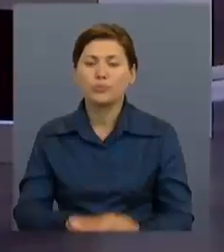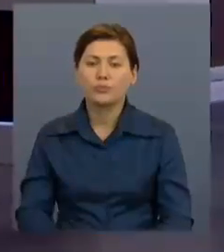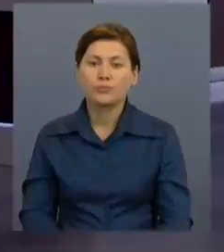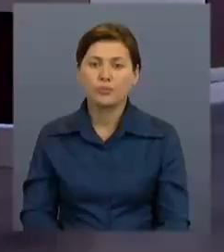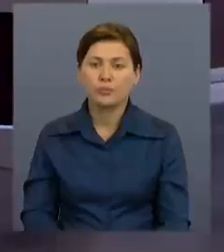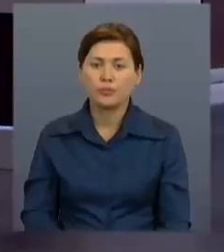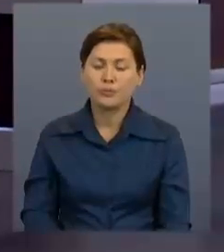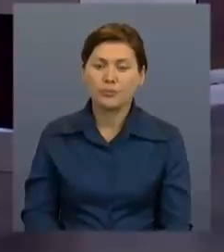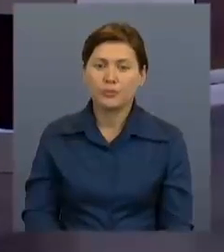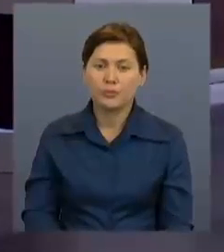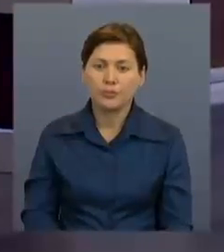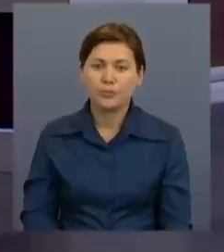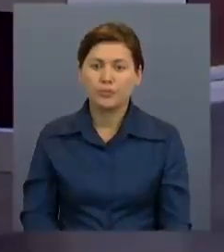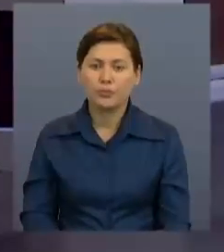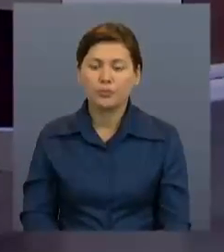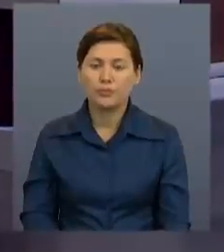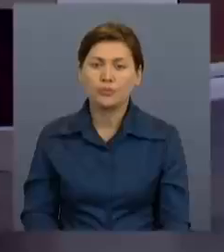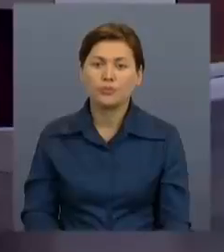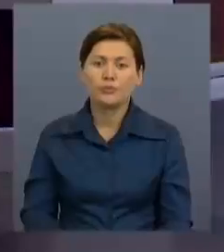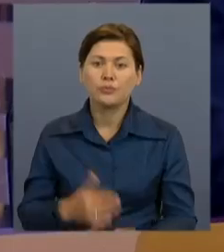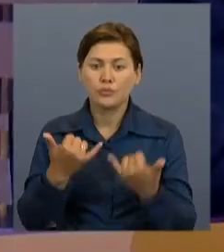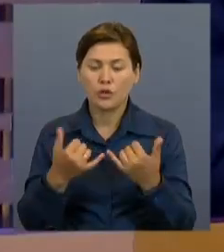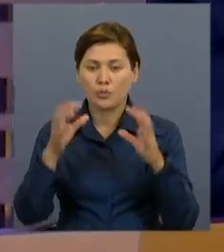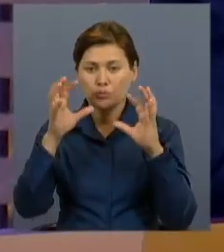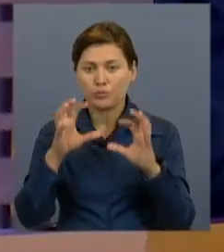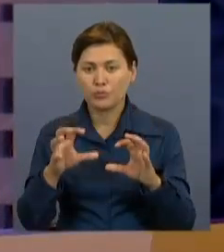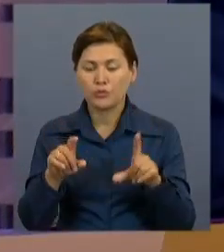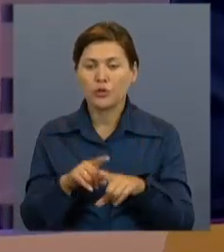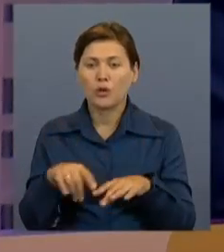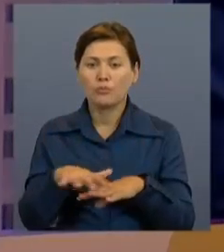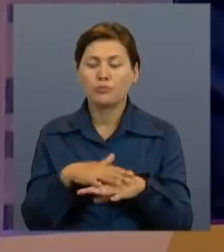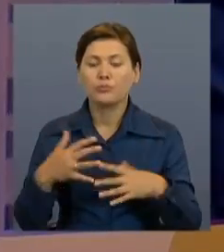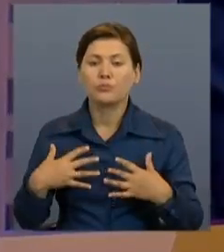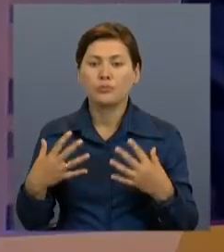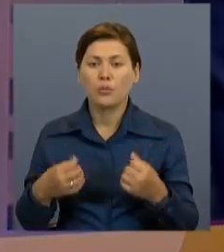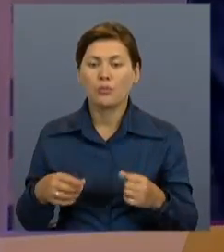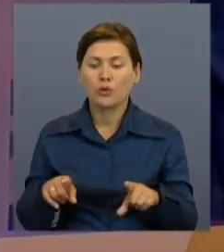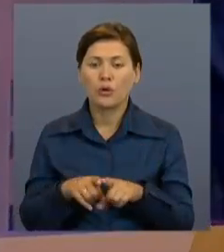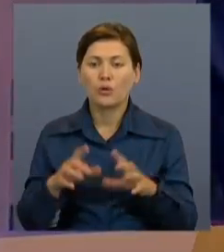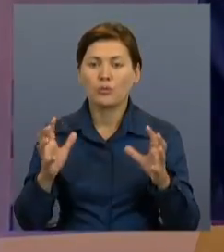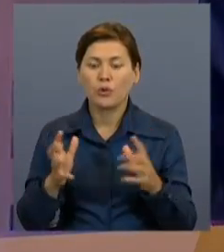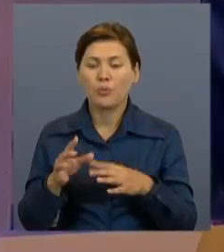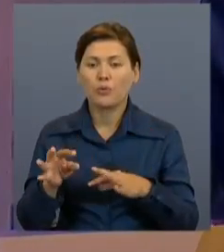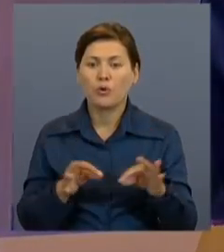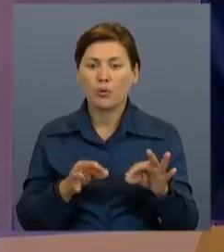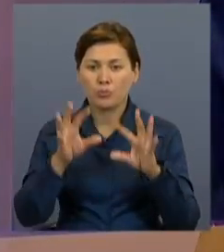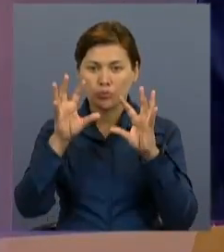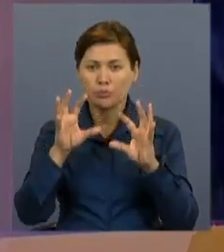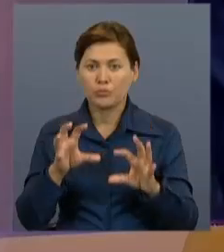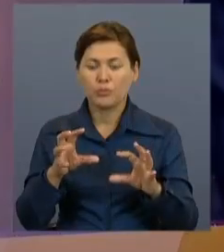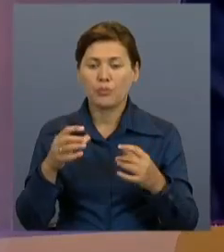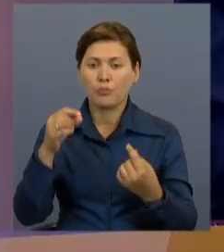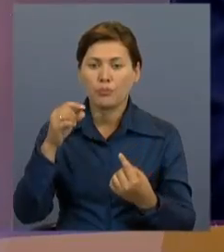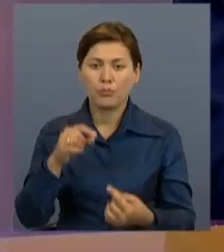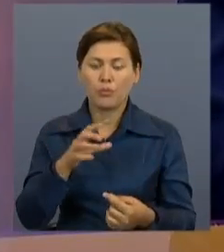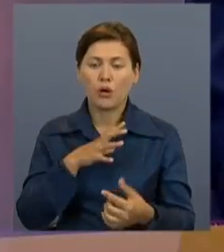таңдағы жұмыс істеп жатқан заңдардың аясында, оның үстінде халық денсаулығы және денсаулық сақтау жүйесі заңының аясында бүгінгі